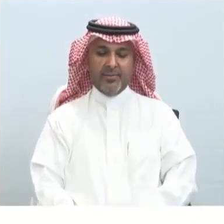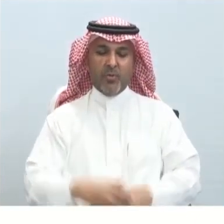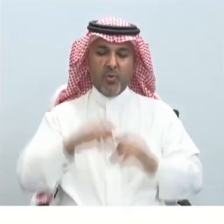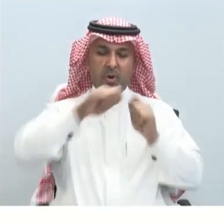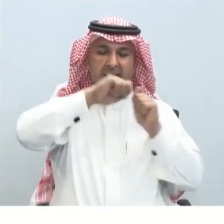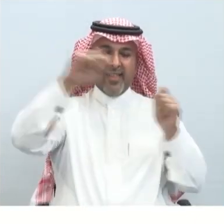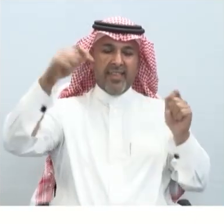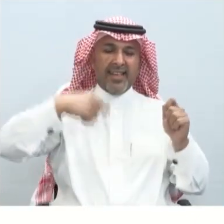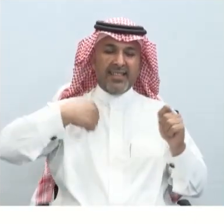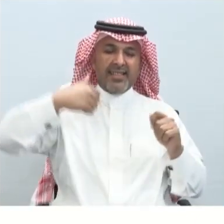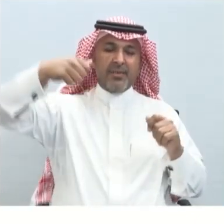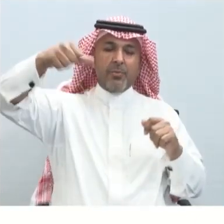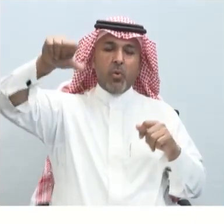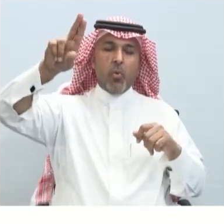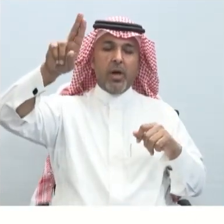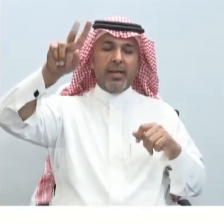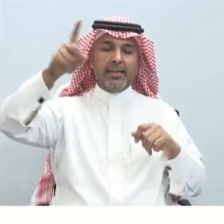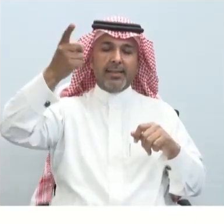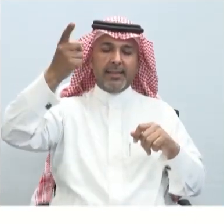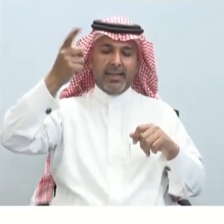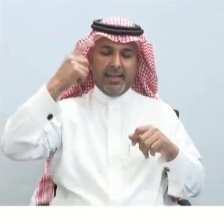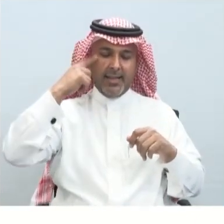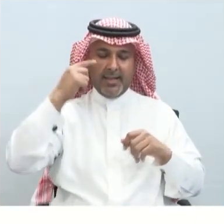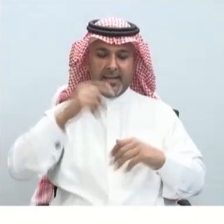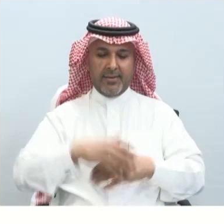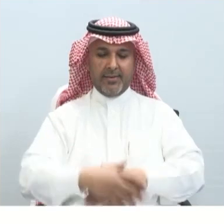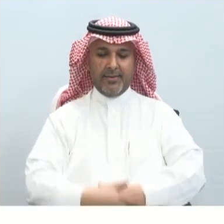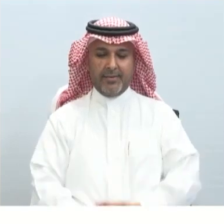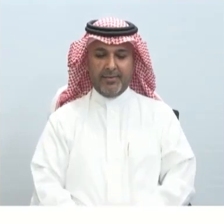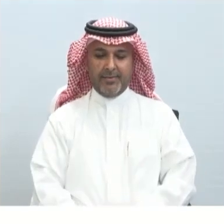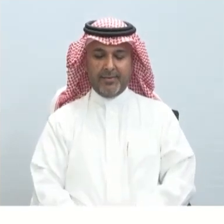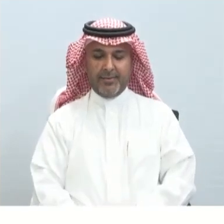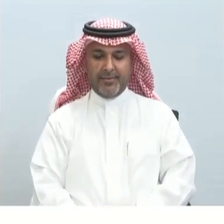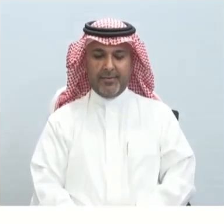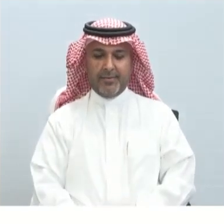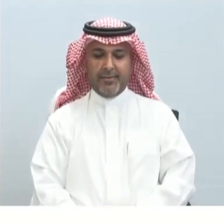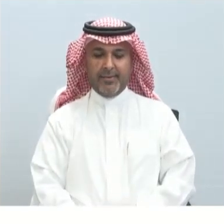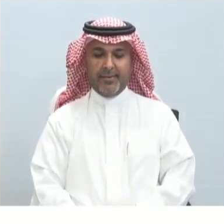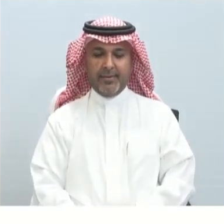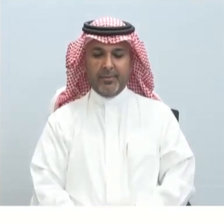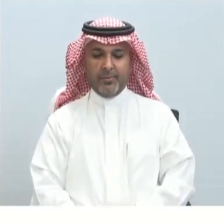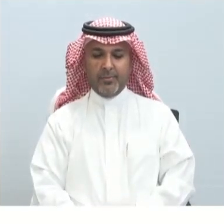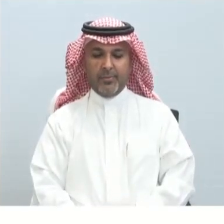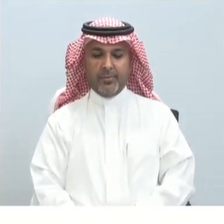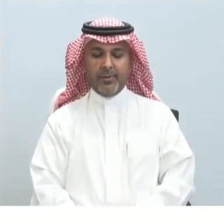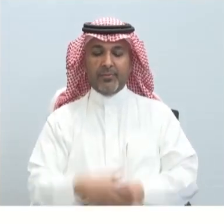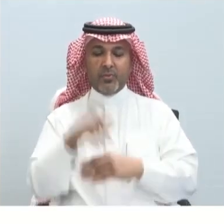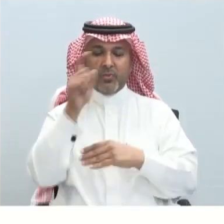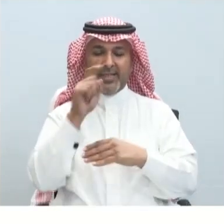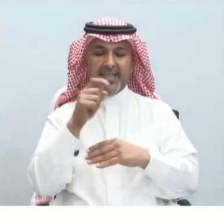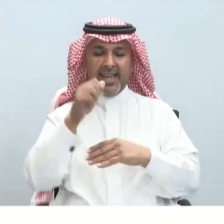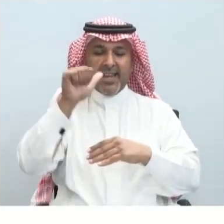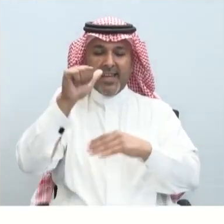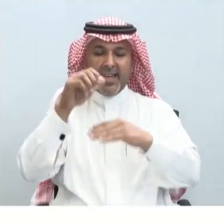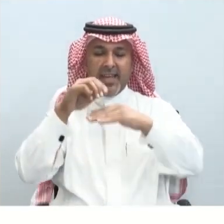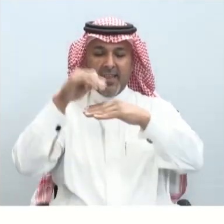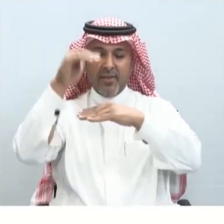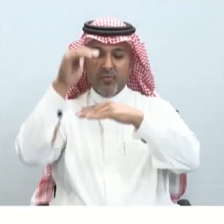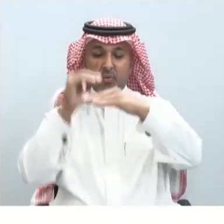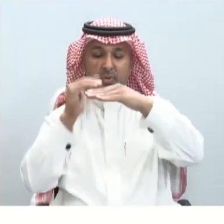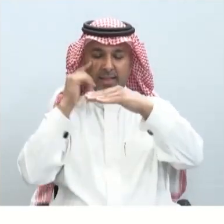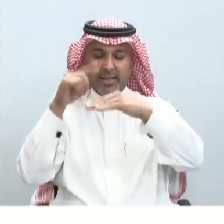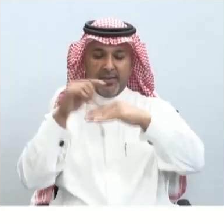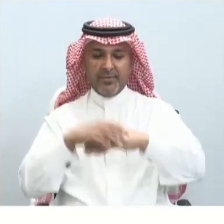الزاويه اي يساوي المقابل اللي هو اتش على الوتر اللي هو سي وبالتالي الارتفاع